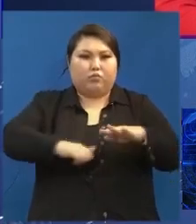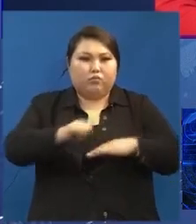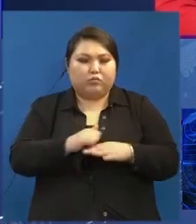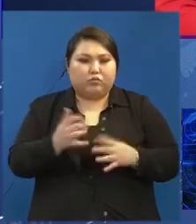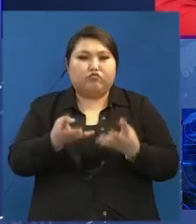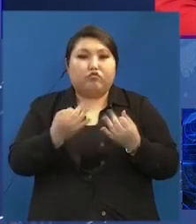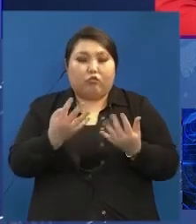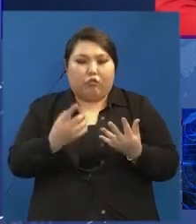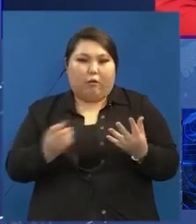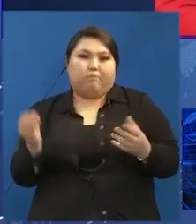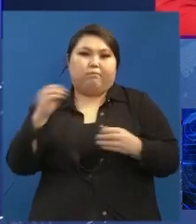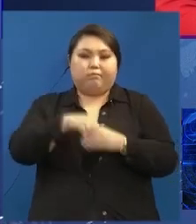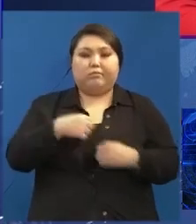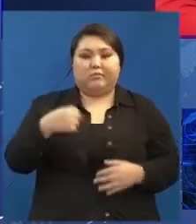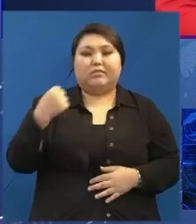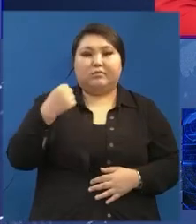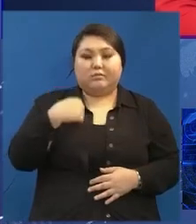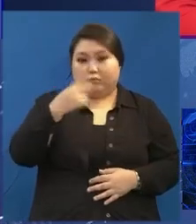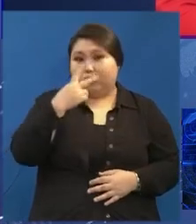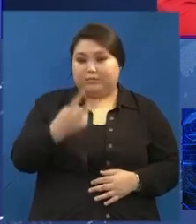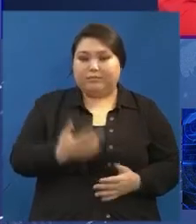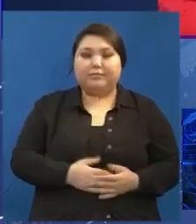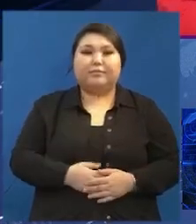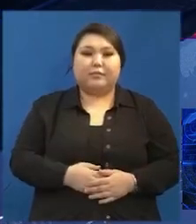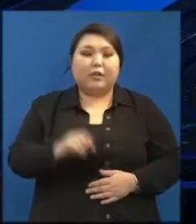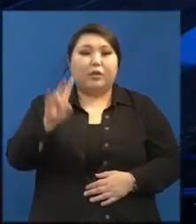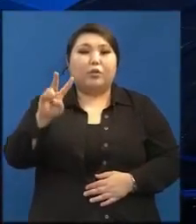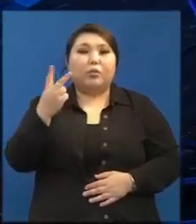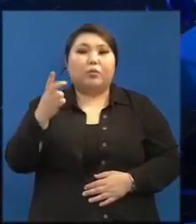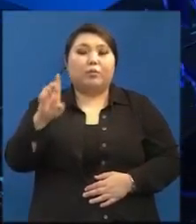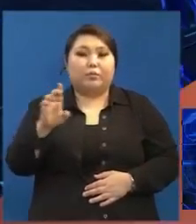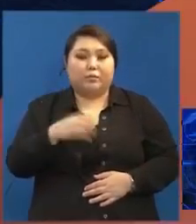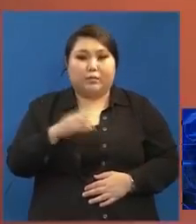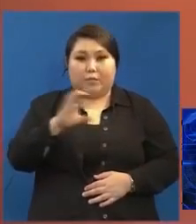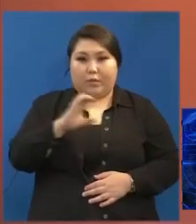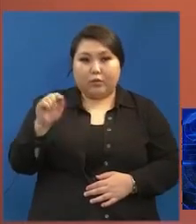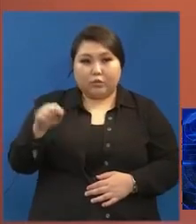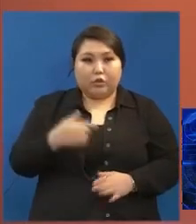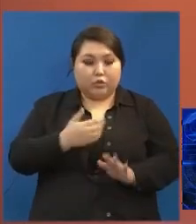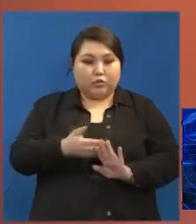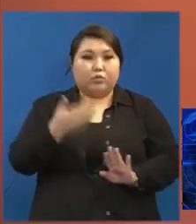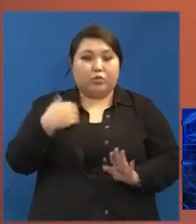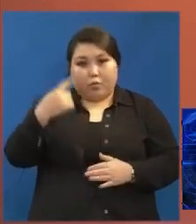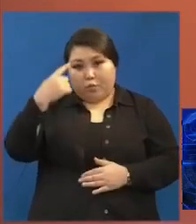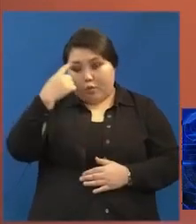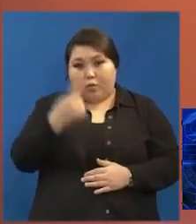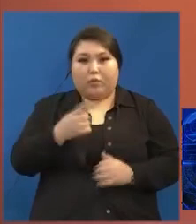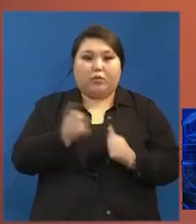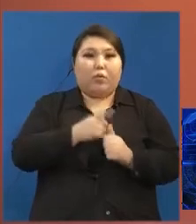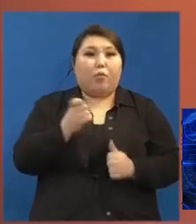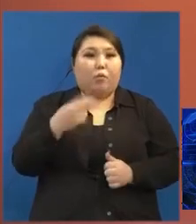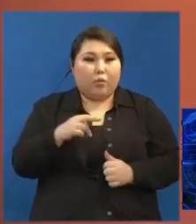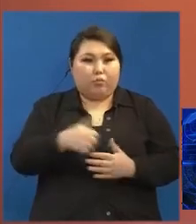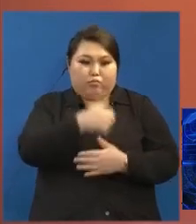улсын тоонд одоо яхах аргагүй орч чадна гэж үзэж байна. Өөрөөр хэлбэл нэгдсэн үндэсний байгууллагын өмнө Монголын нэр хүнд бүтэн болж байна